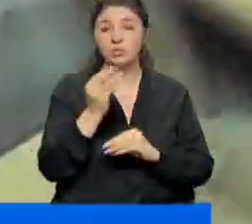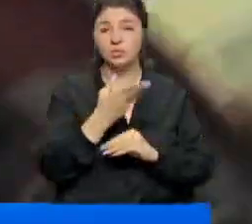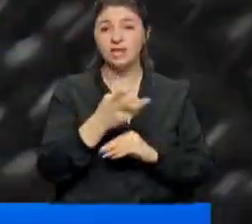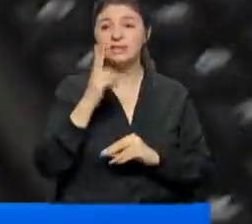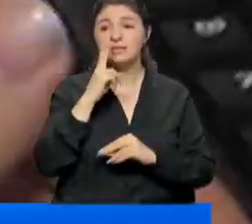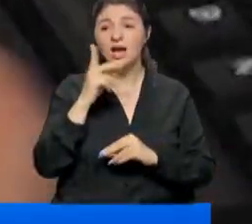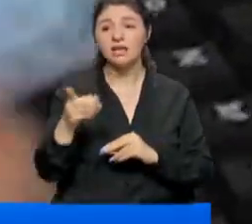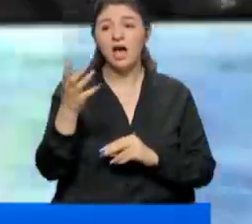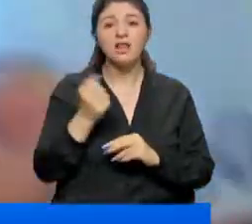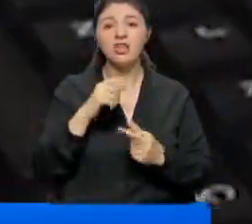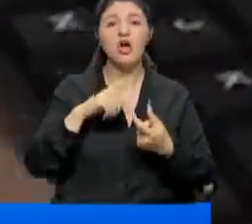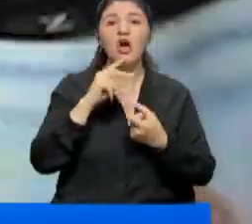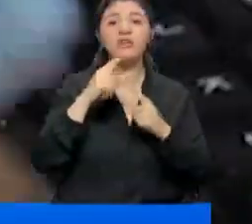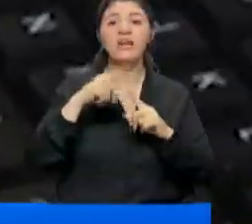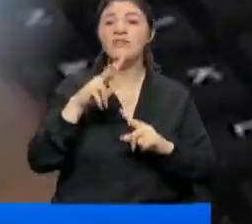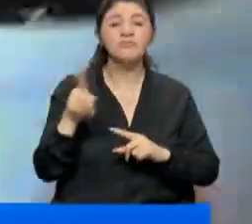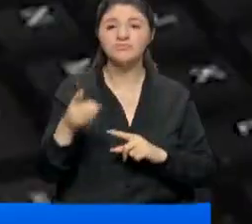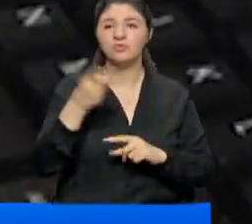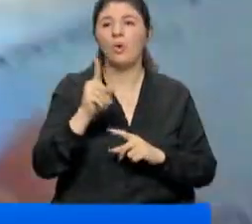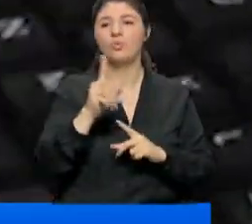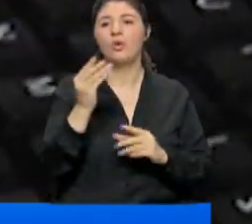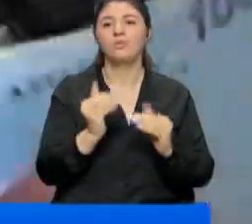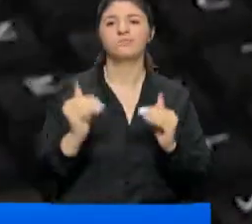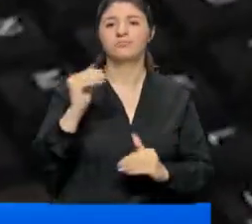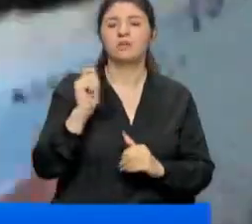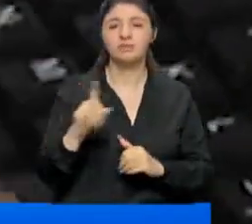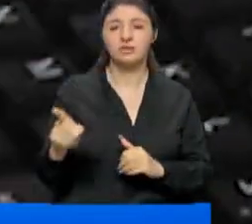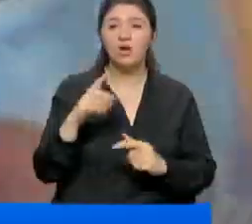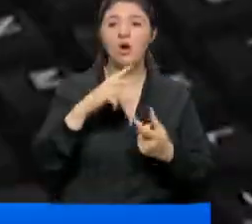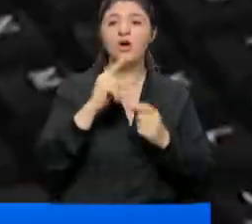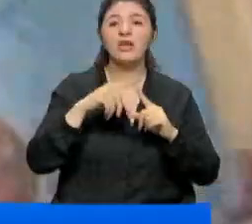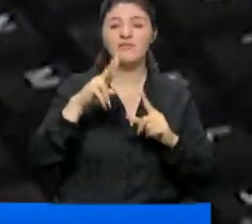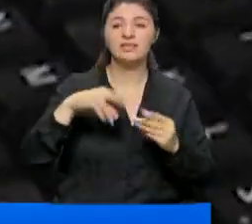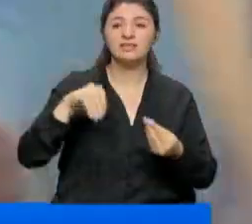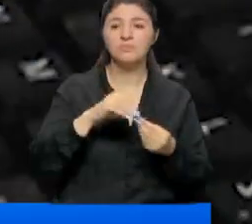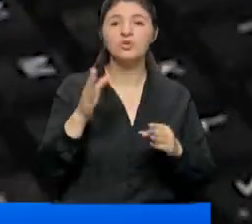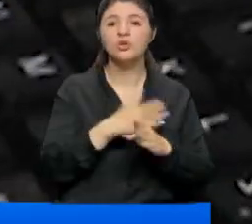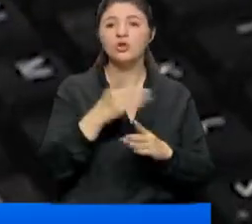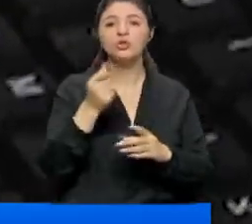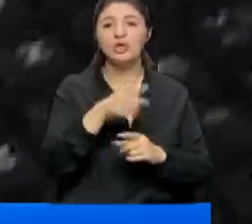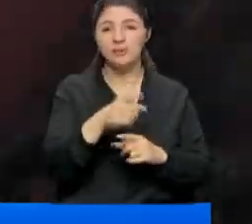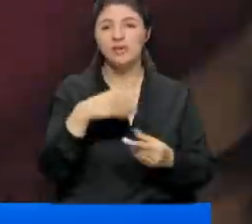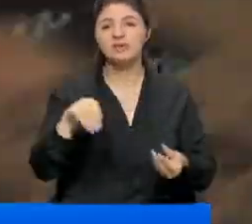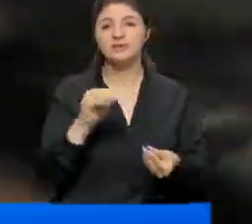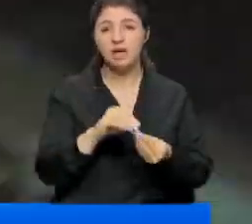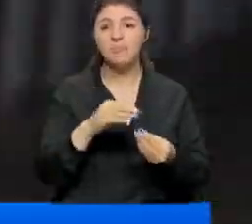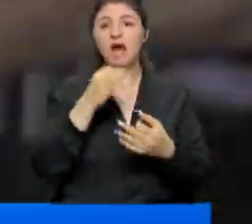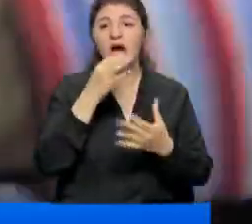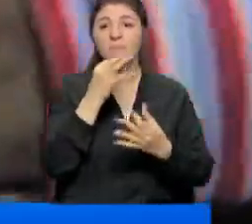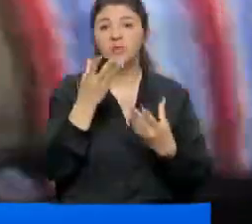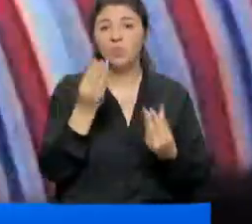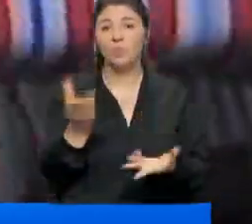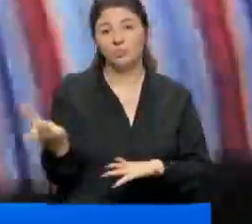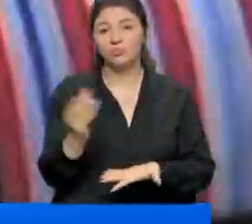beş olurken Sigaradaki ÖTV zammı yüzde on olarak gerçekleşti ÖTV zamları ürünlerin ücretine zammında